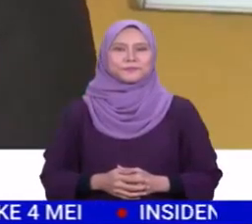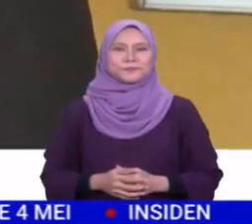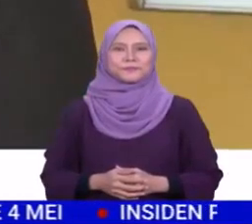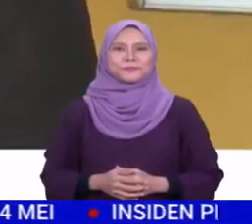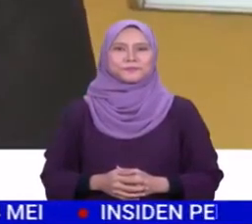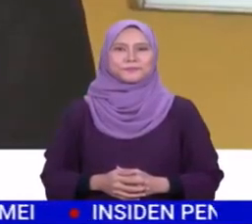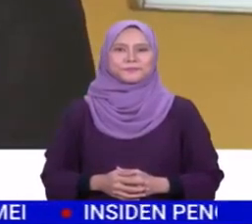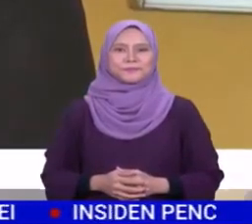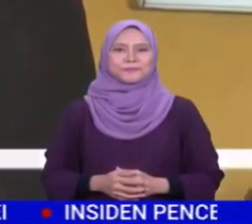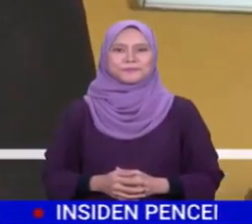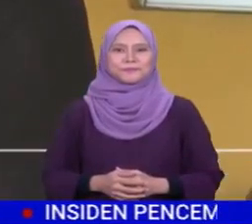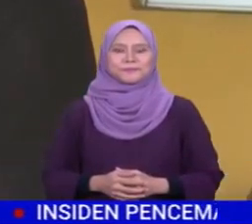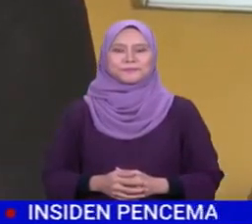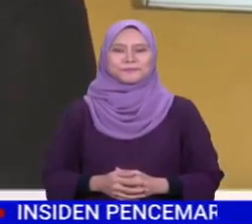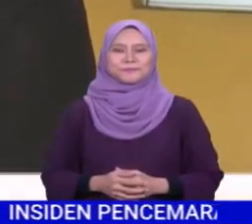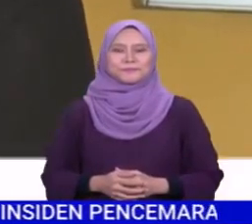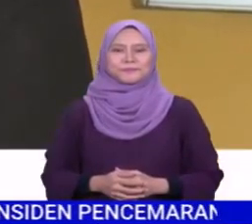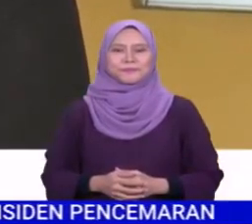Sebab dia punya